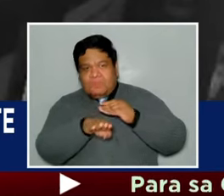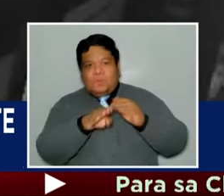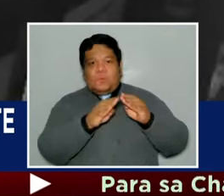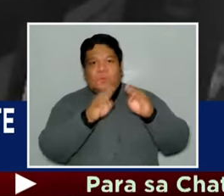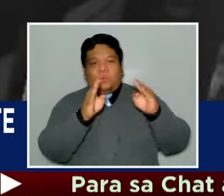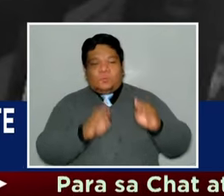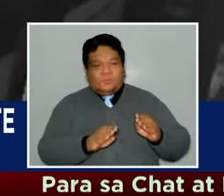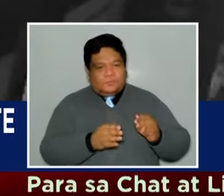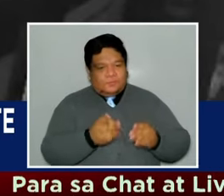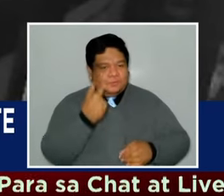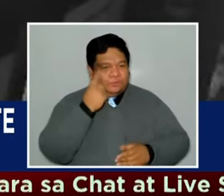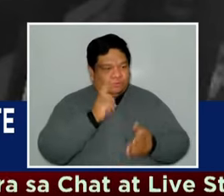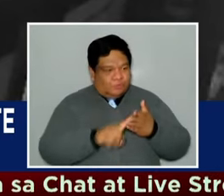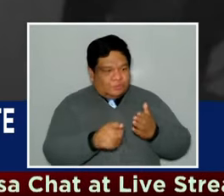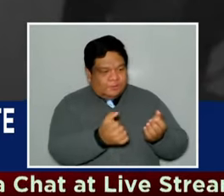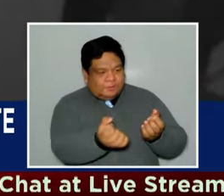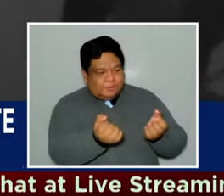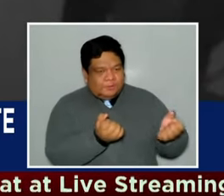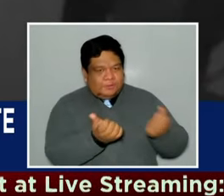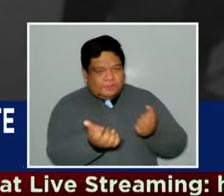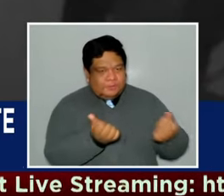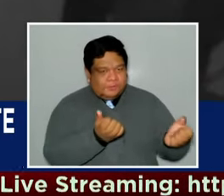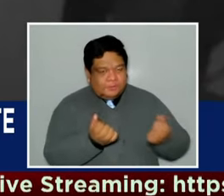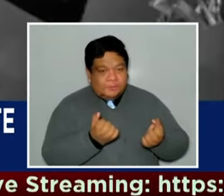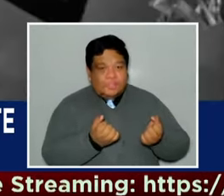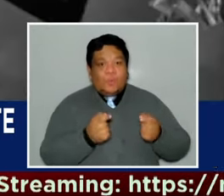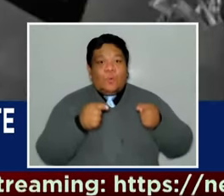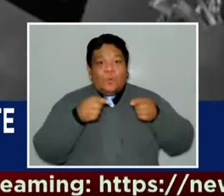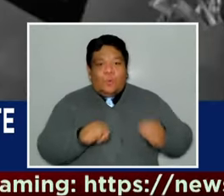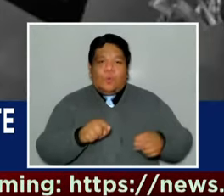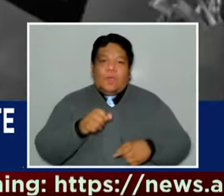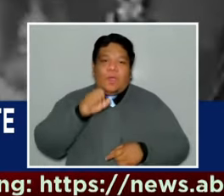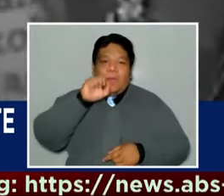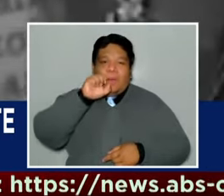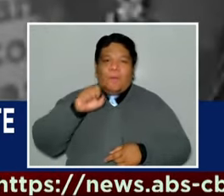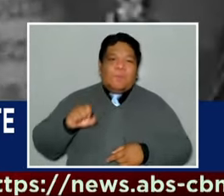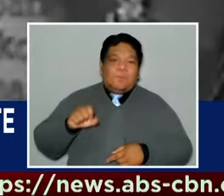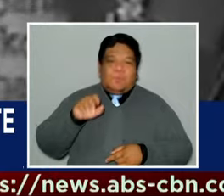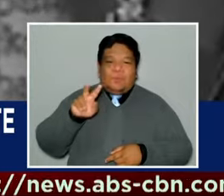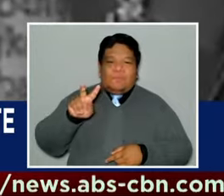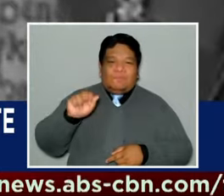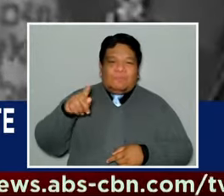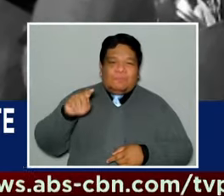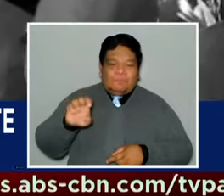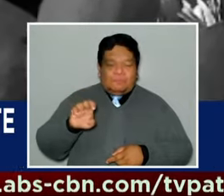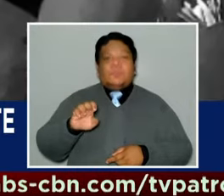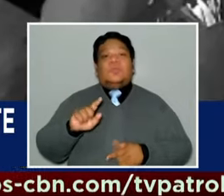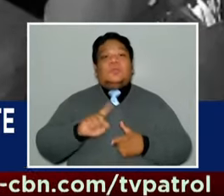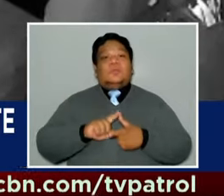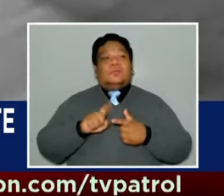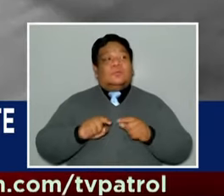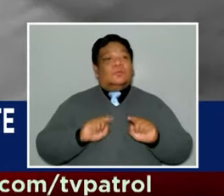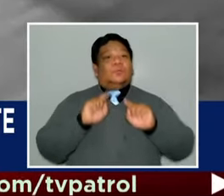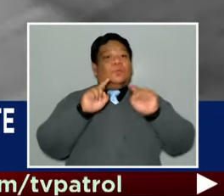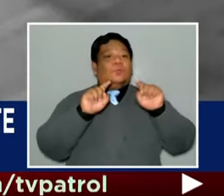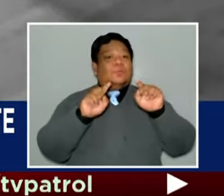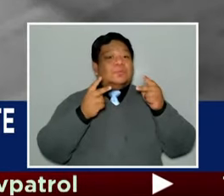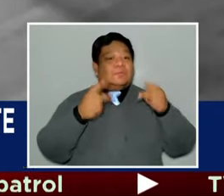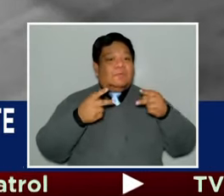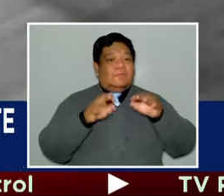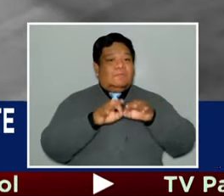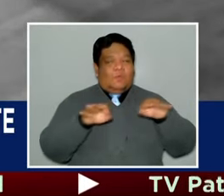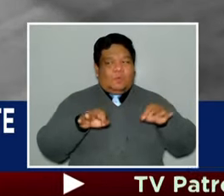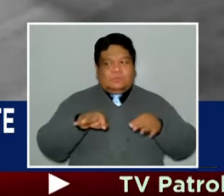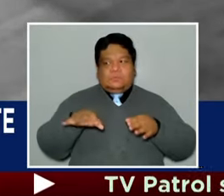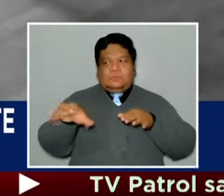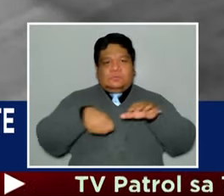sa sala habang nagve-vape. Maya-maya pa'y umakyat siya sa second floor at doon pinagkukuha ang ilang gamit. Makailang